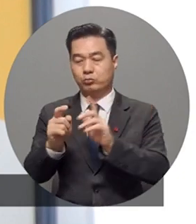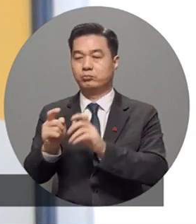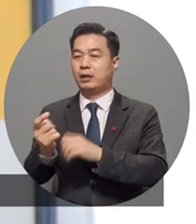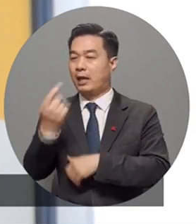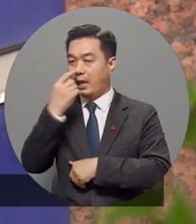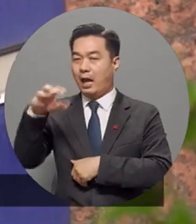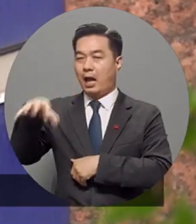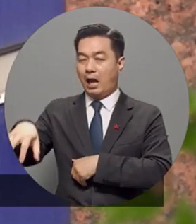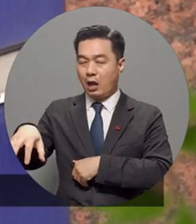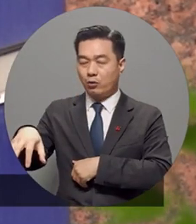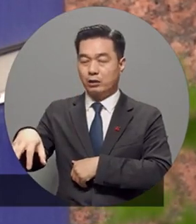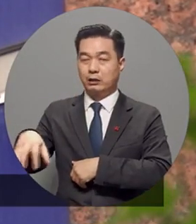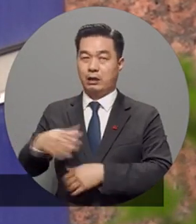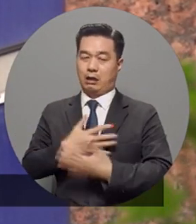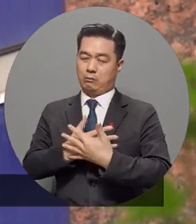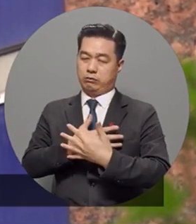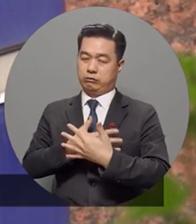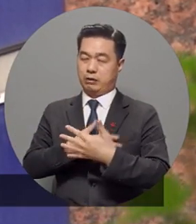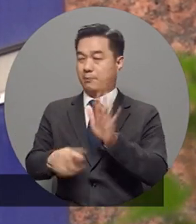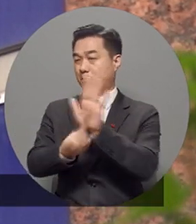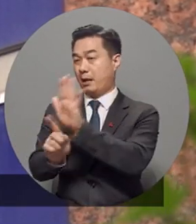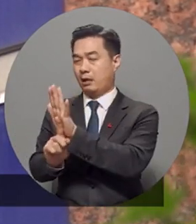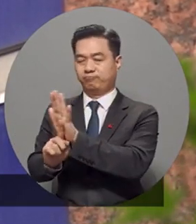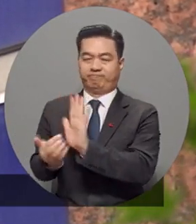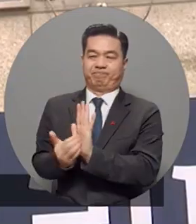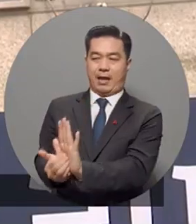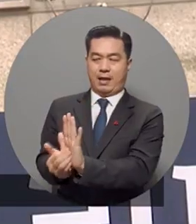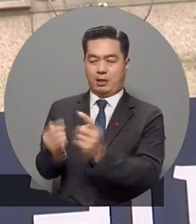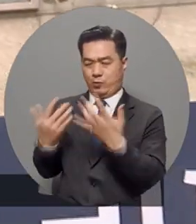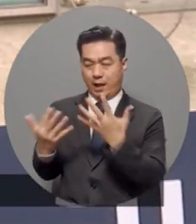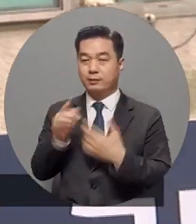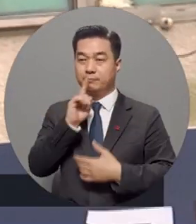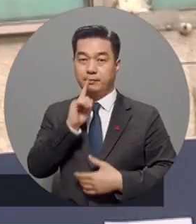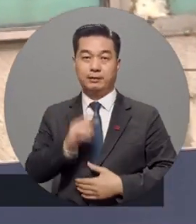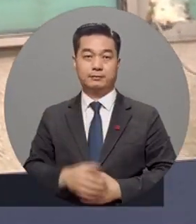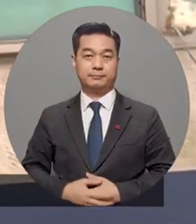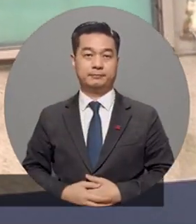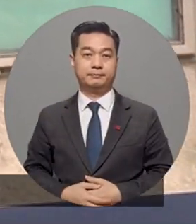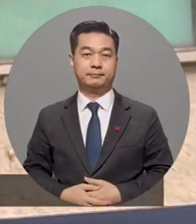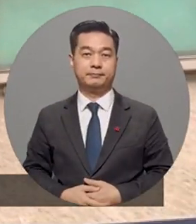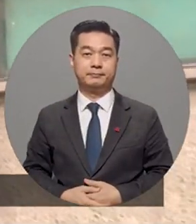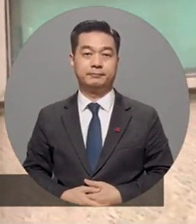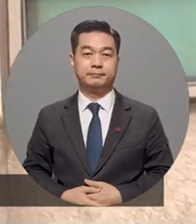불안 마케팅에는 적극 대응할 방침이라고 밝혔습니다. MBC 뉴스 전동혁입니다.